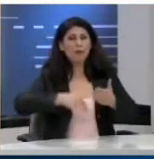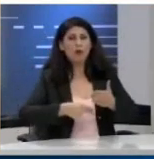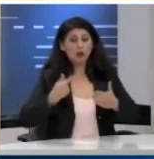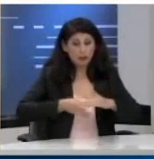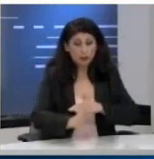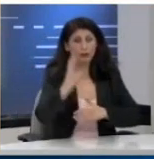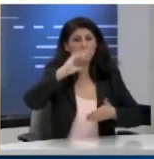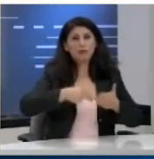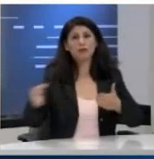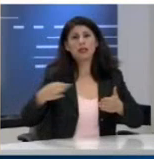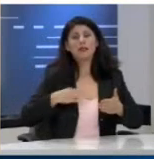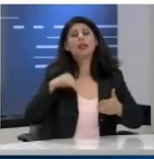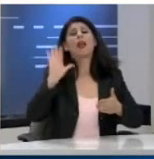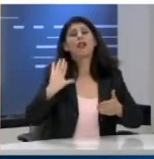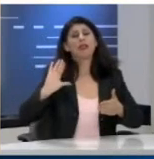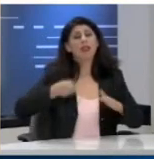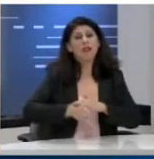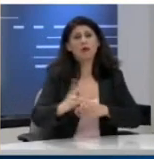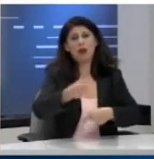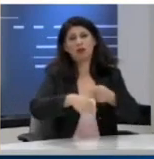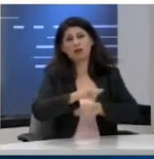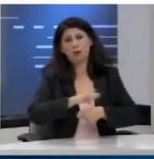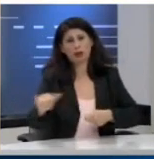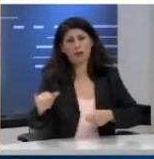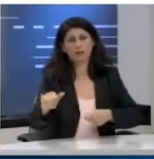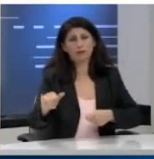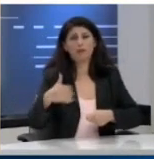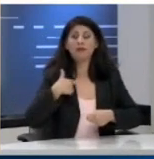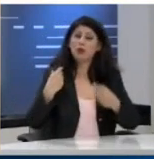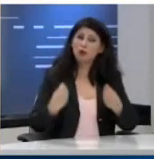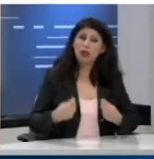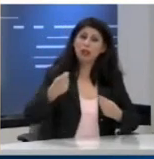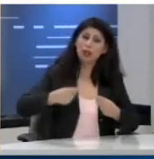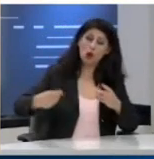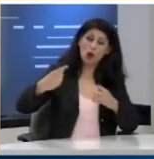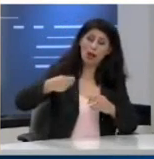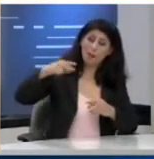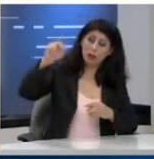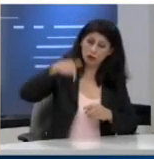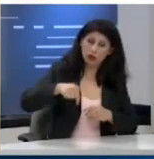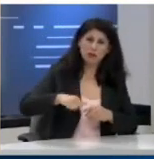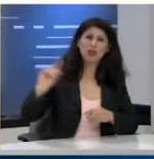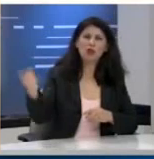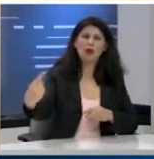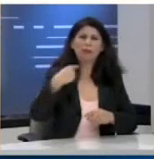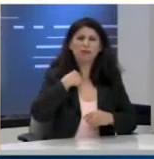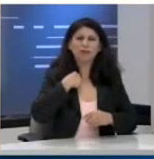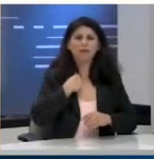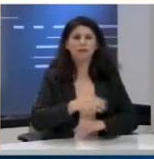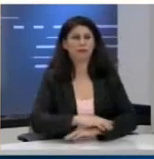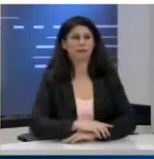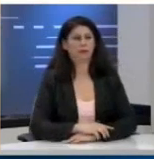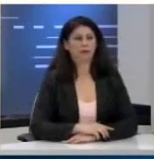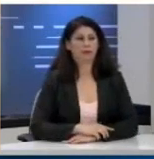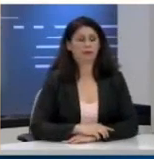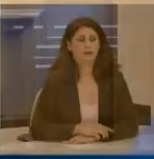μνημόνιο μας είπατε ότι δεν θα βγούμε ποτέ στις αγορές. Έχουμε το καλύτερο επιτόκιο σήμερα. Σε όλα αποτύχατε. Και στη